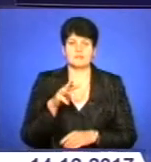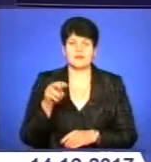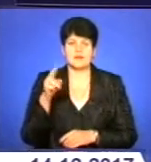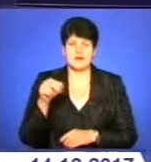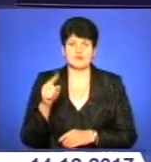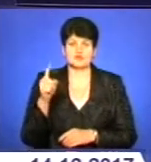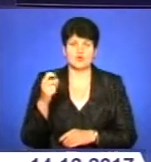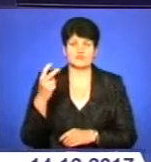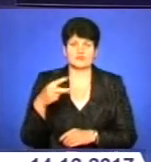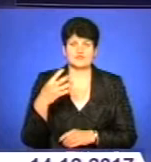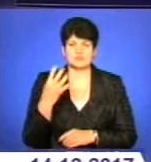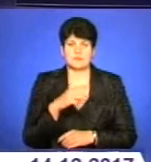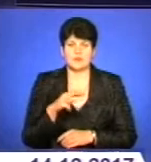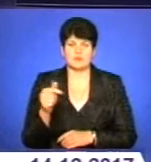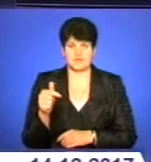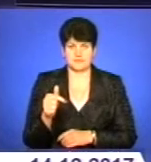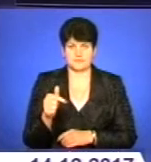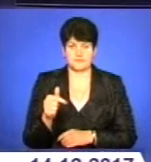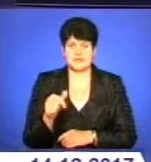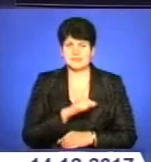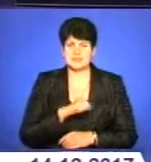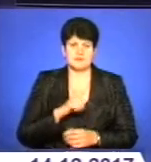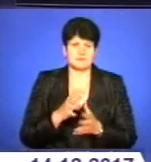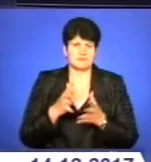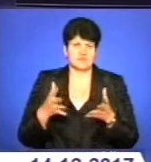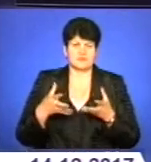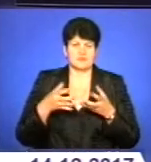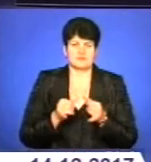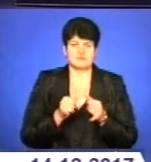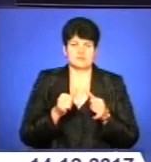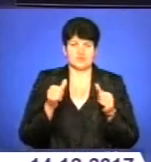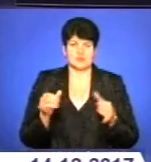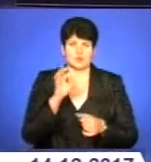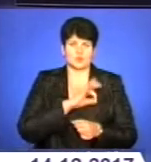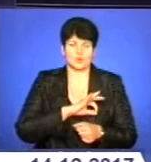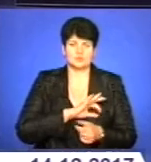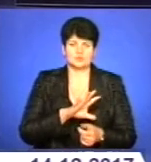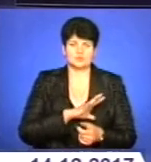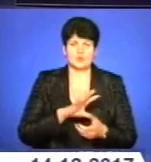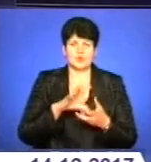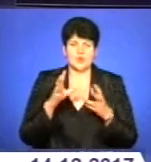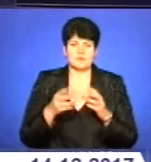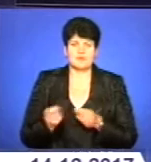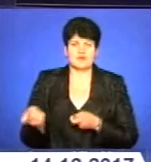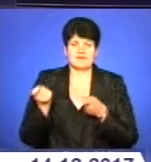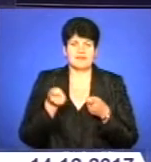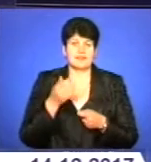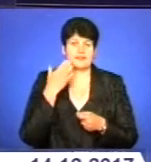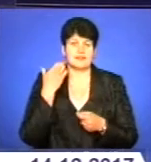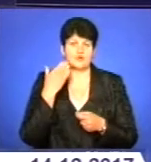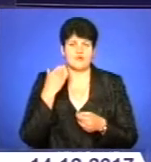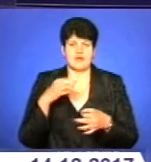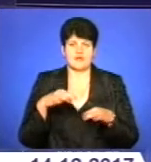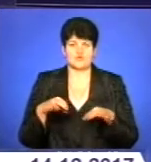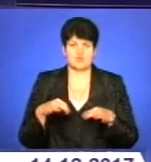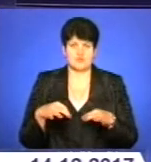мільярд 124 мільйони гривень. Найвагоміший вплив на зріст надходжень мало збільшення обсягів ввезення легкових автомобілів